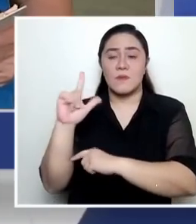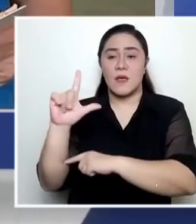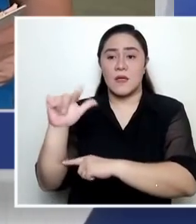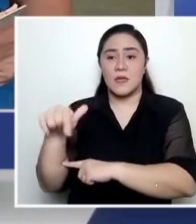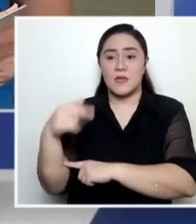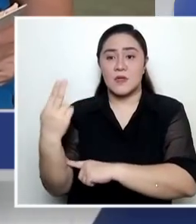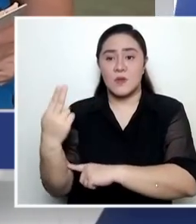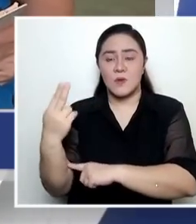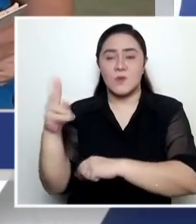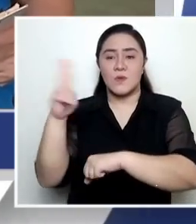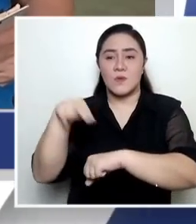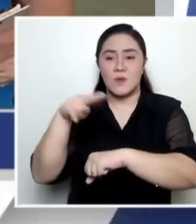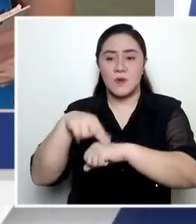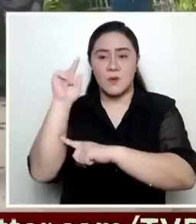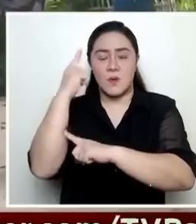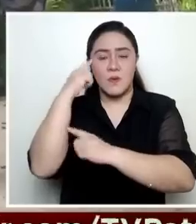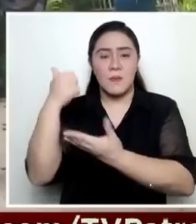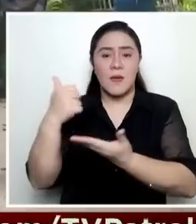national government?